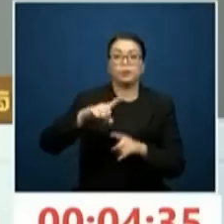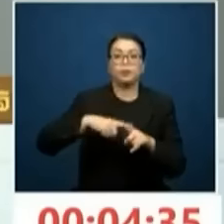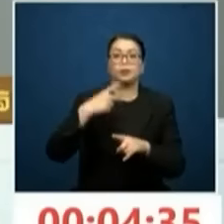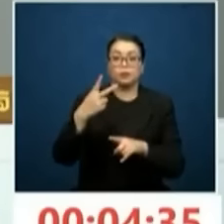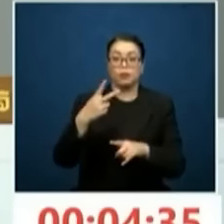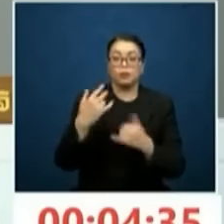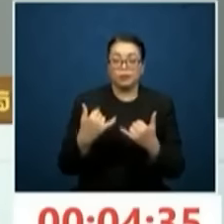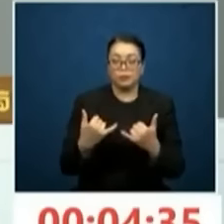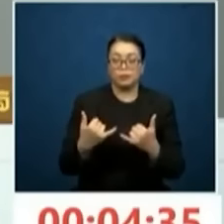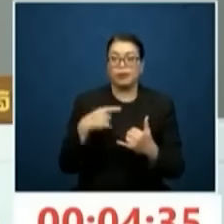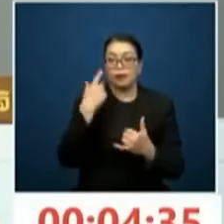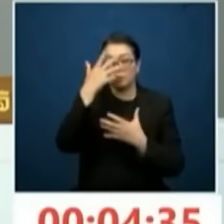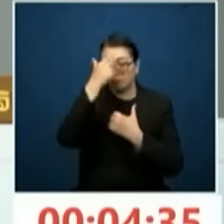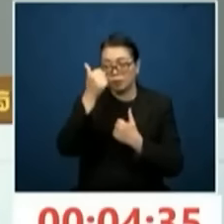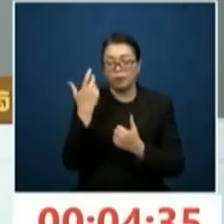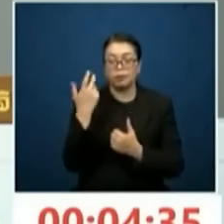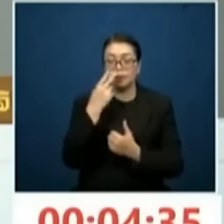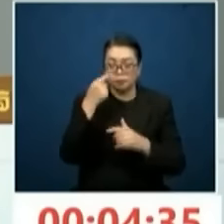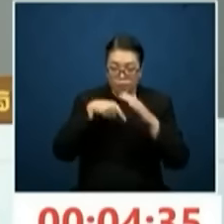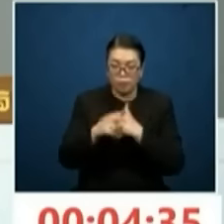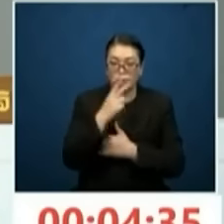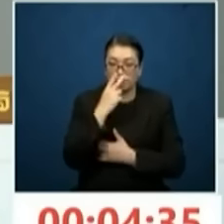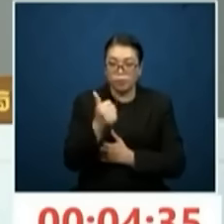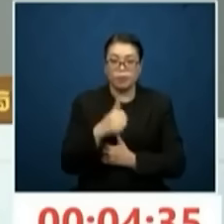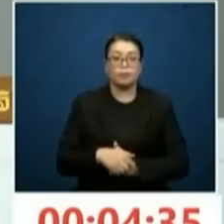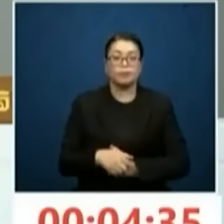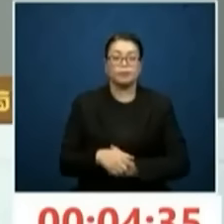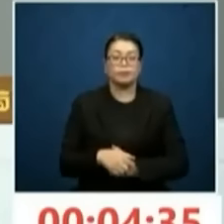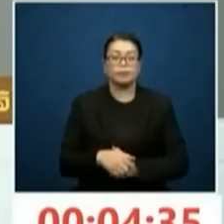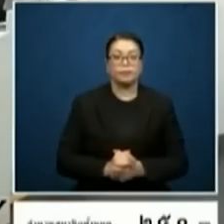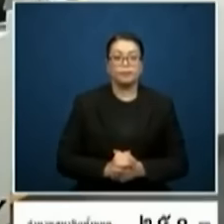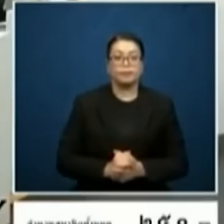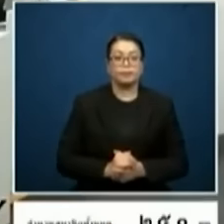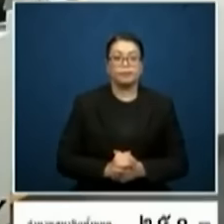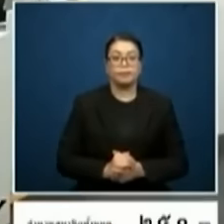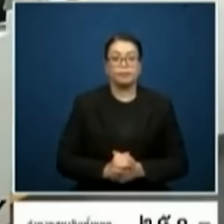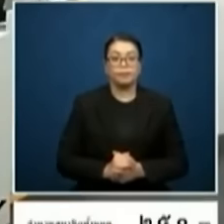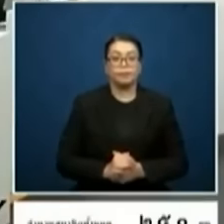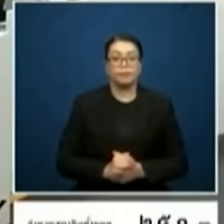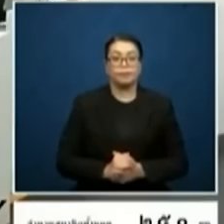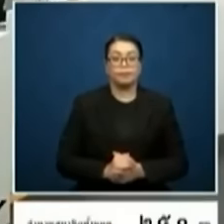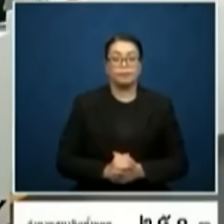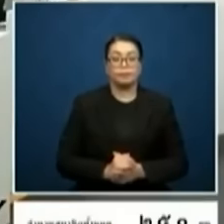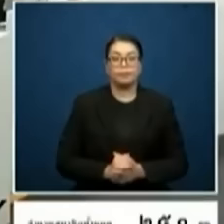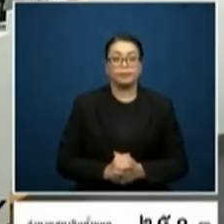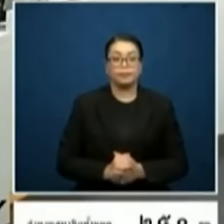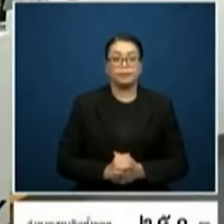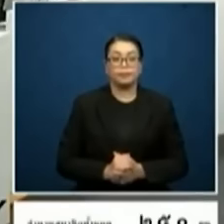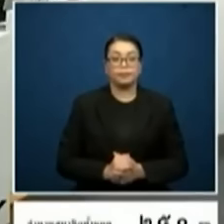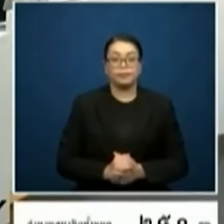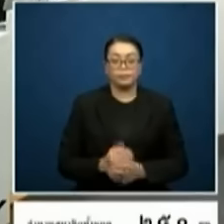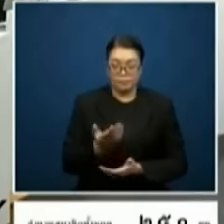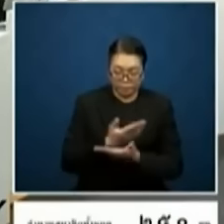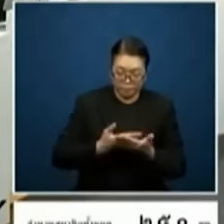มาติกาบังสกุลท่านไหนอีกบ้างบอกตอนนี้ก็จืดหมดยังตามด้วยเรื่องนโยบายเปลี่ยนสปก